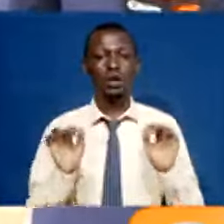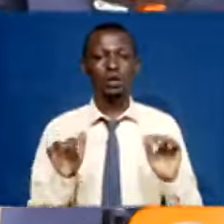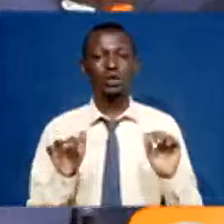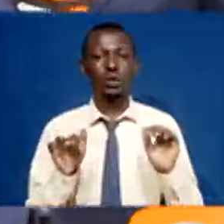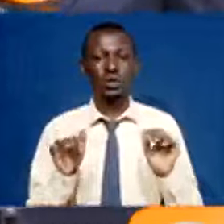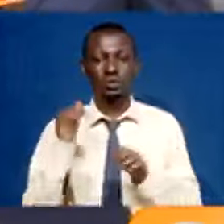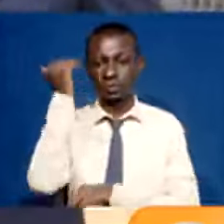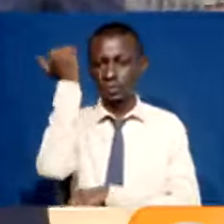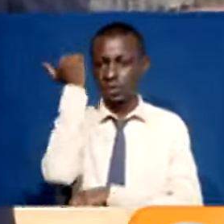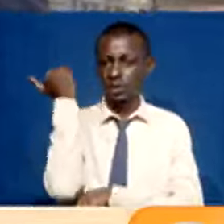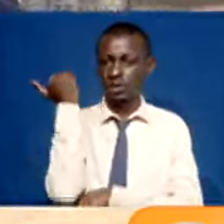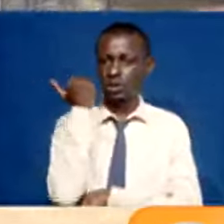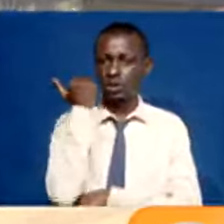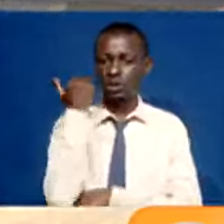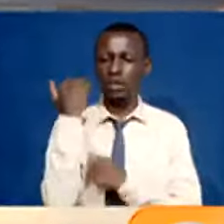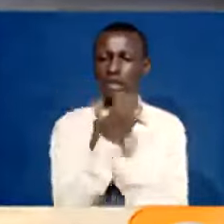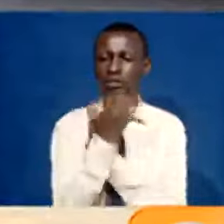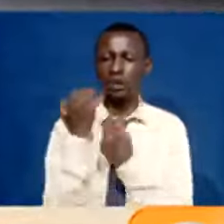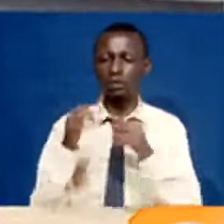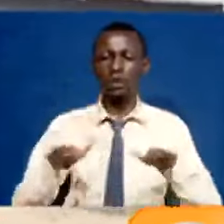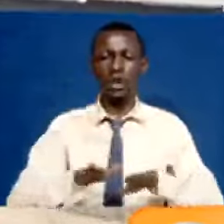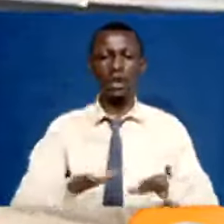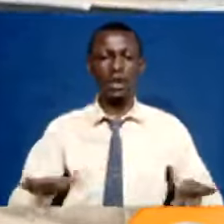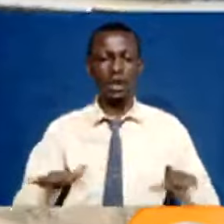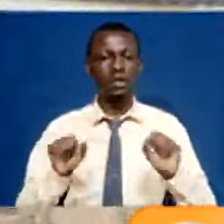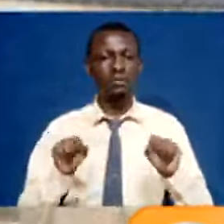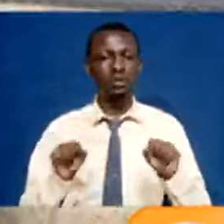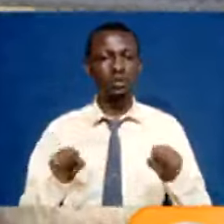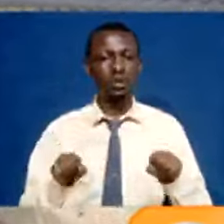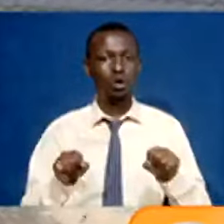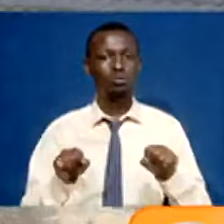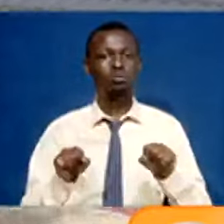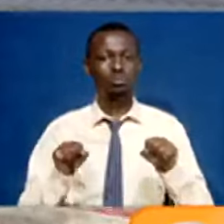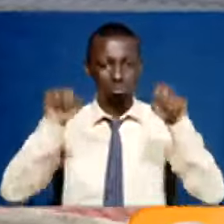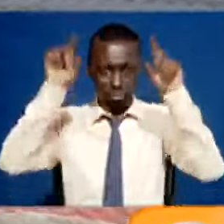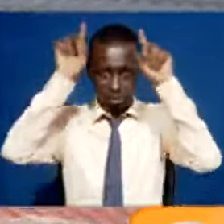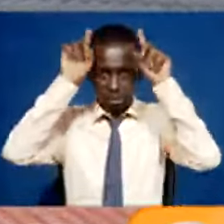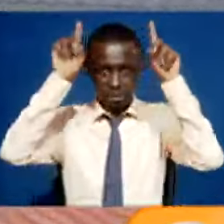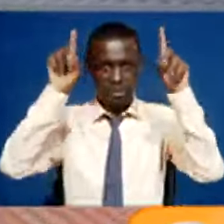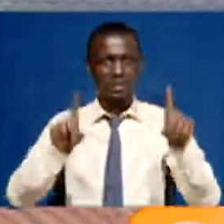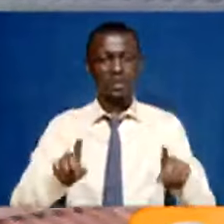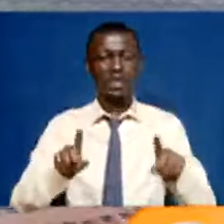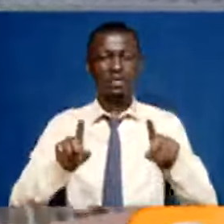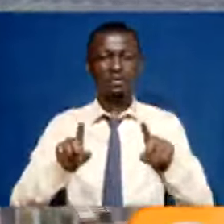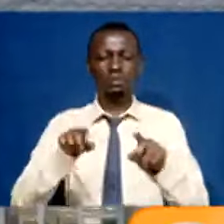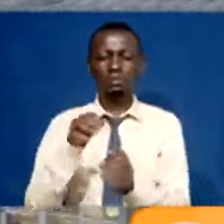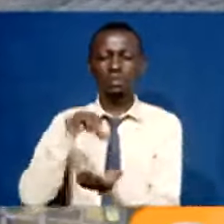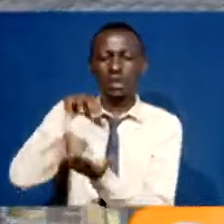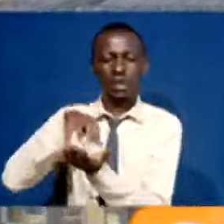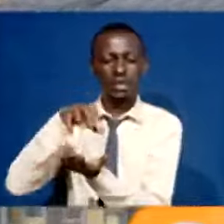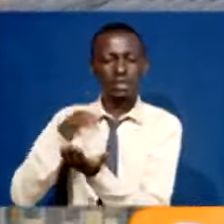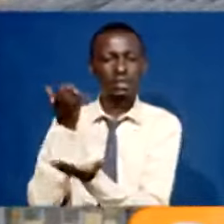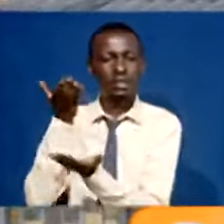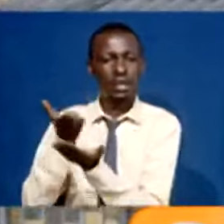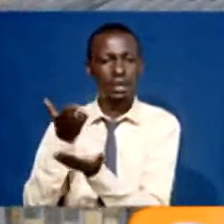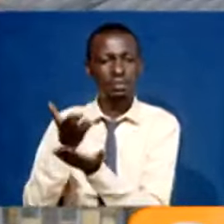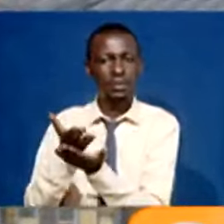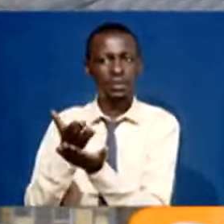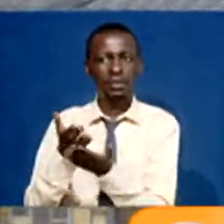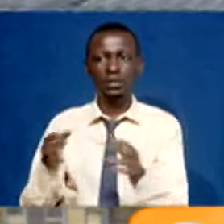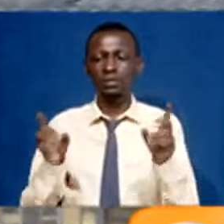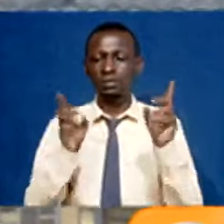mwa mahakama ya mazingira na ardhi ambayo inatarajiwa kutoa uamuzi kuhusu ombi lao tarehe 23